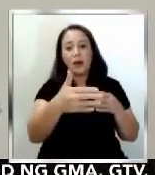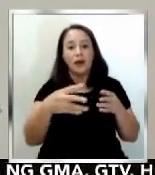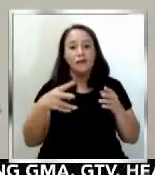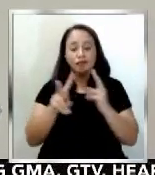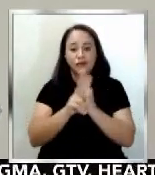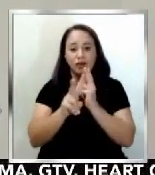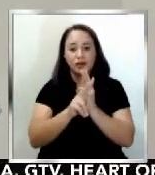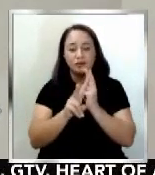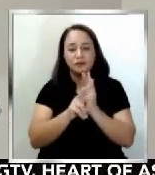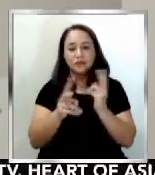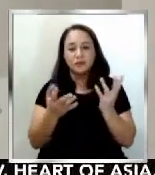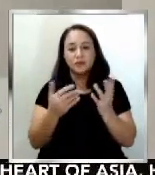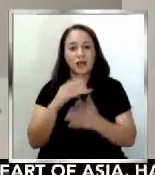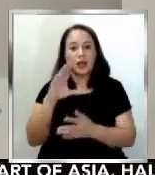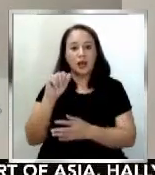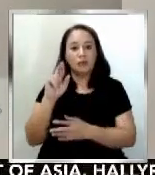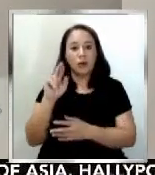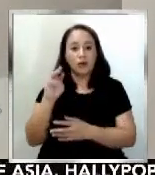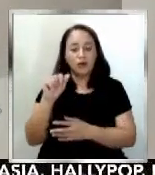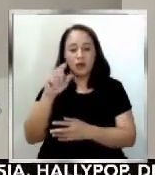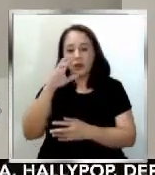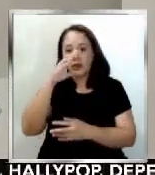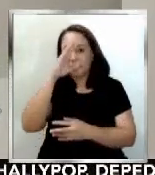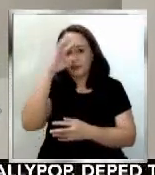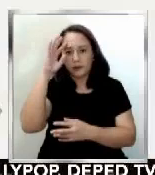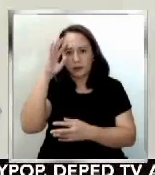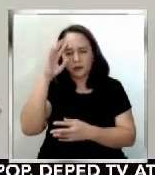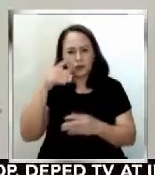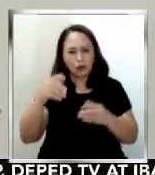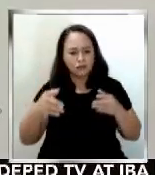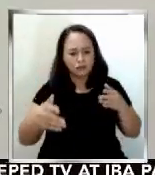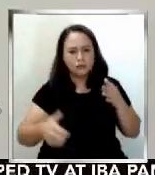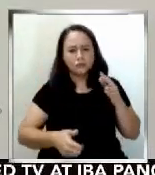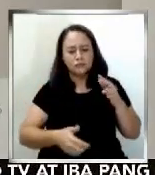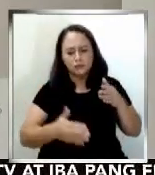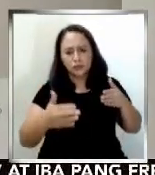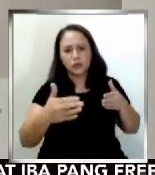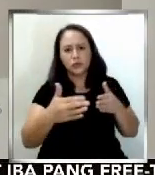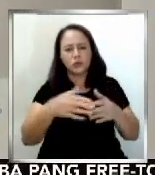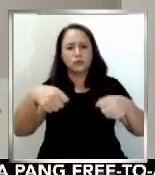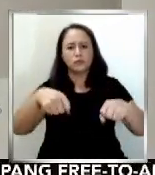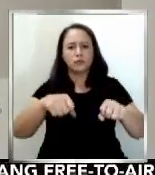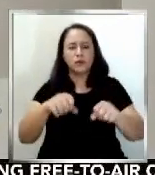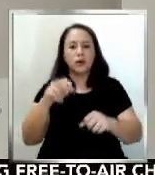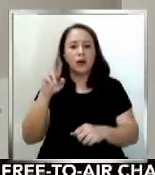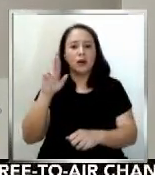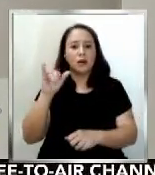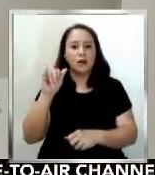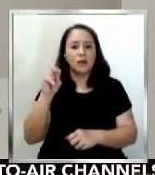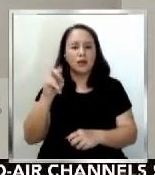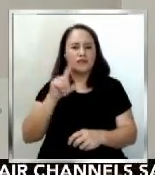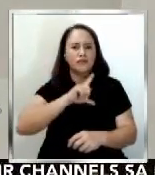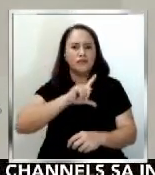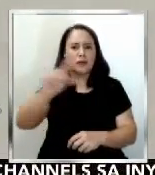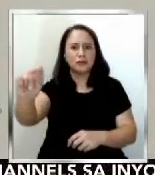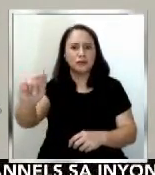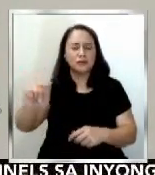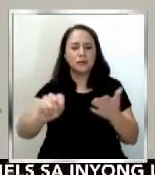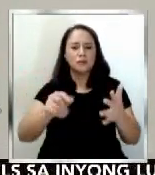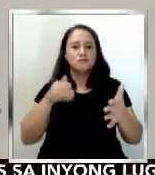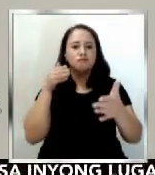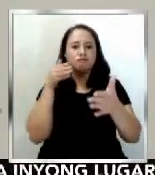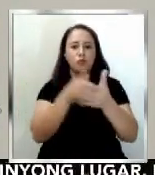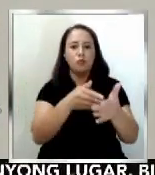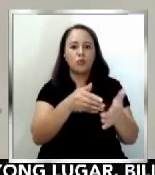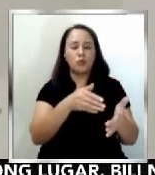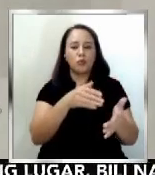Kabilang Baybay sa Carmona, Cavite, nang biglang sumulpot ang rider na si Ryan Kakam. Dahil sa bilis ng kanyang takbo, sumalpok siya sa van. Sa